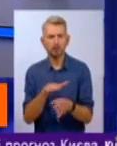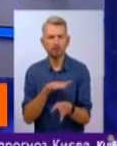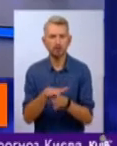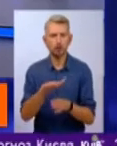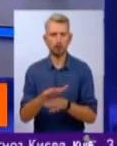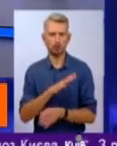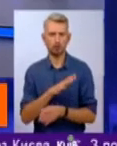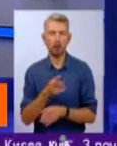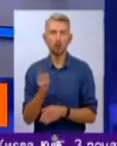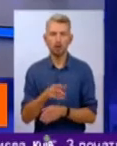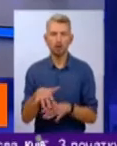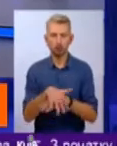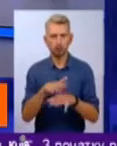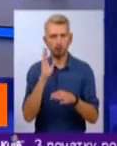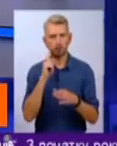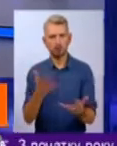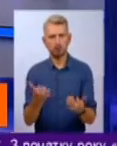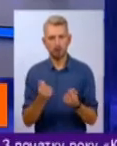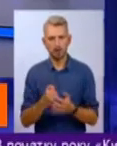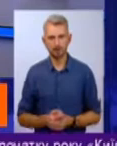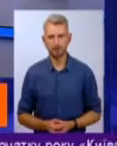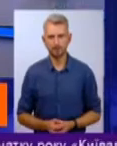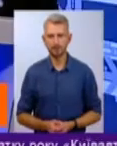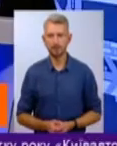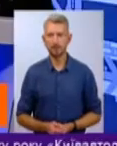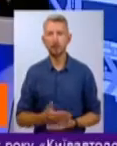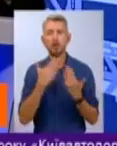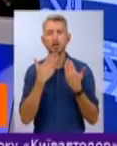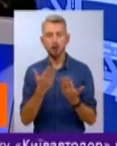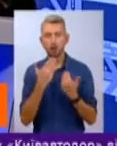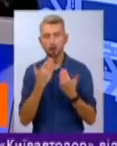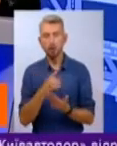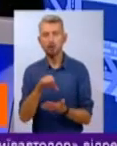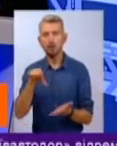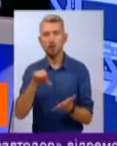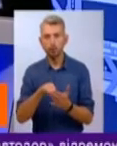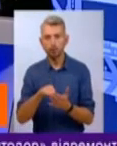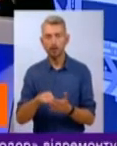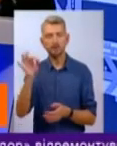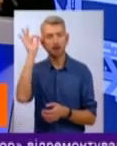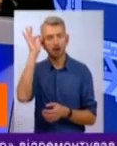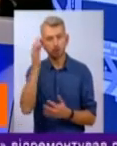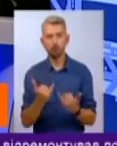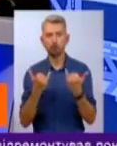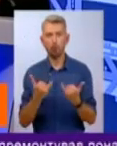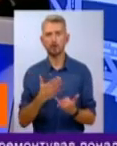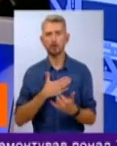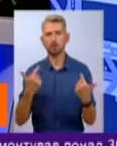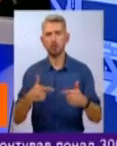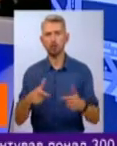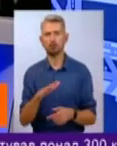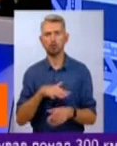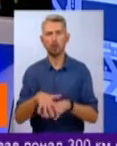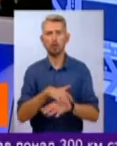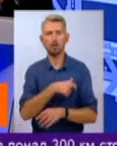вони будуть сприймати суспільством. Дякую. Дякую. Дякую вам за участь. Нагадую, сьогодні нашими гостями був